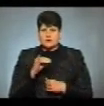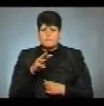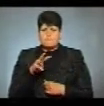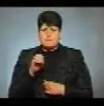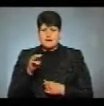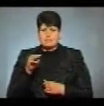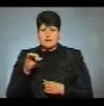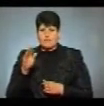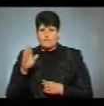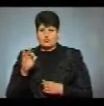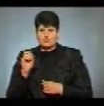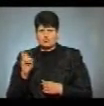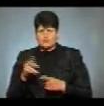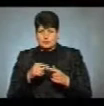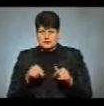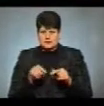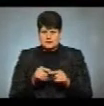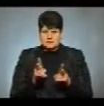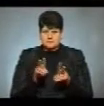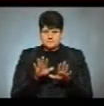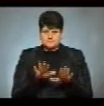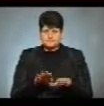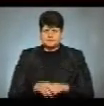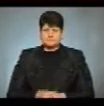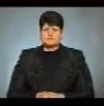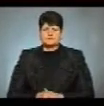Ми залишаємось на фестивалі, на цьому не все.